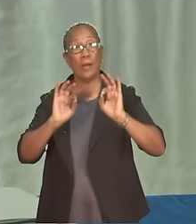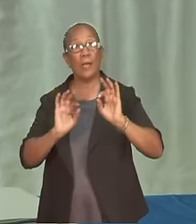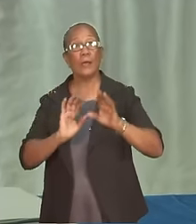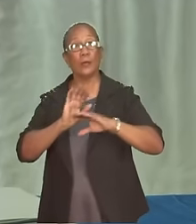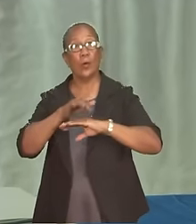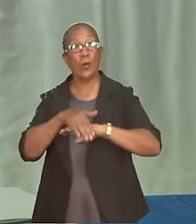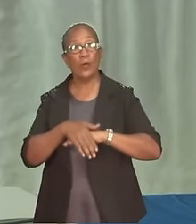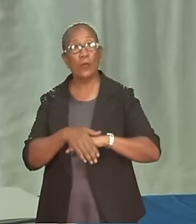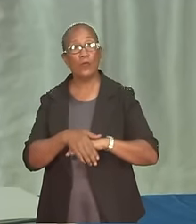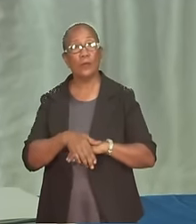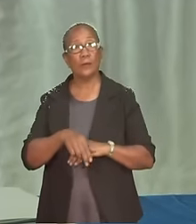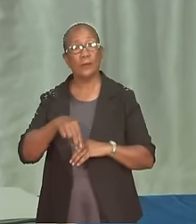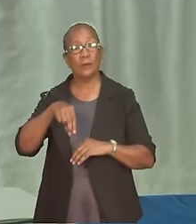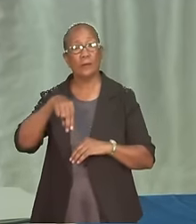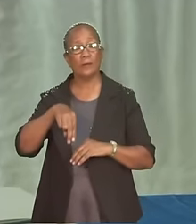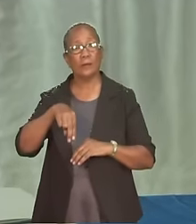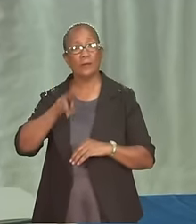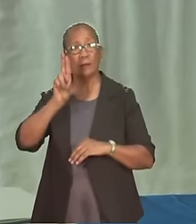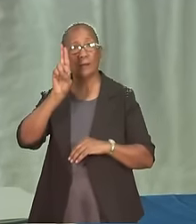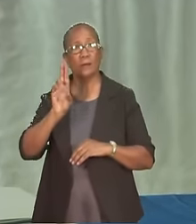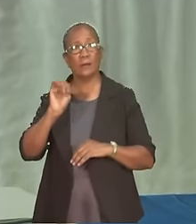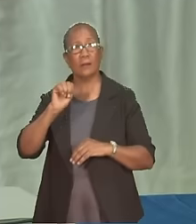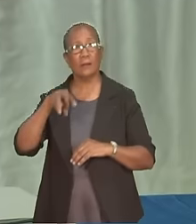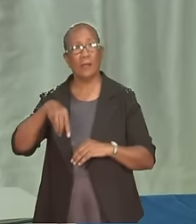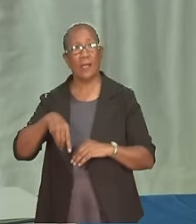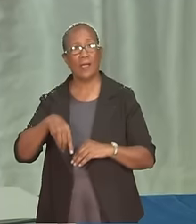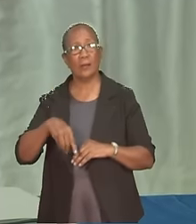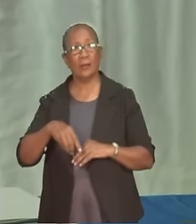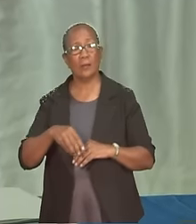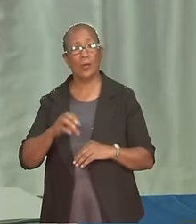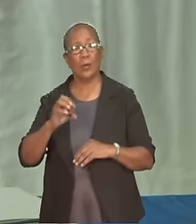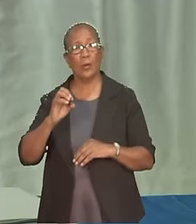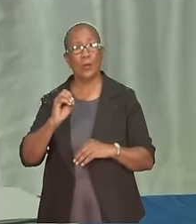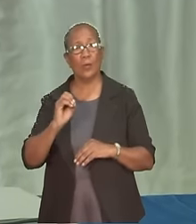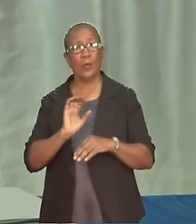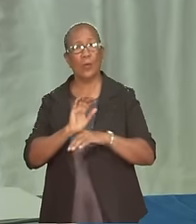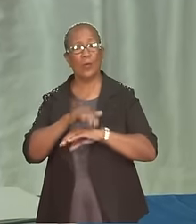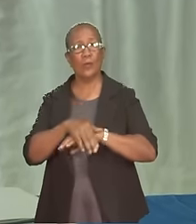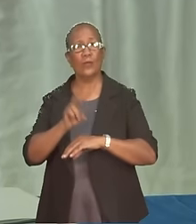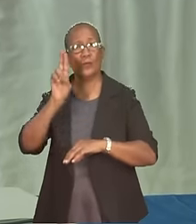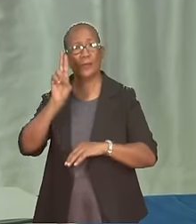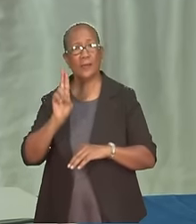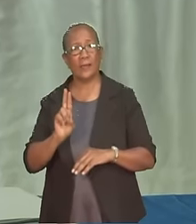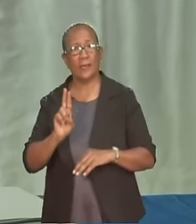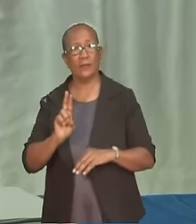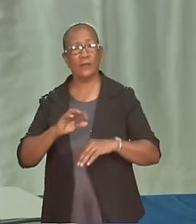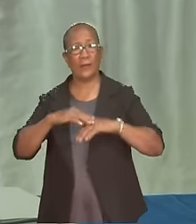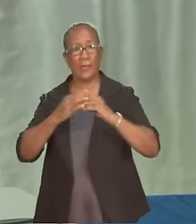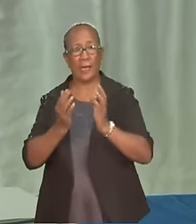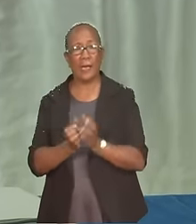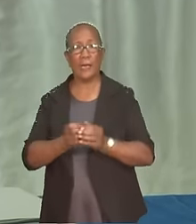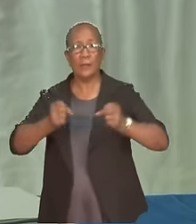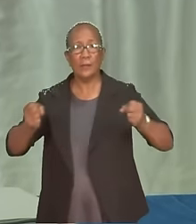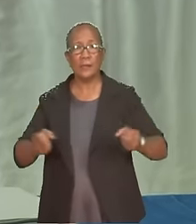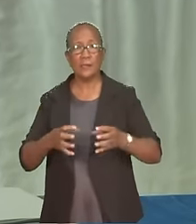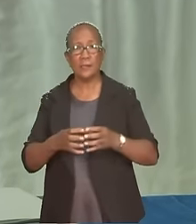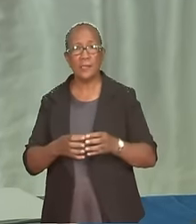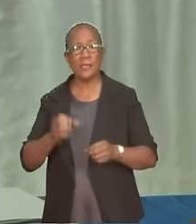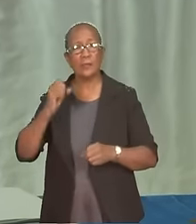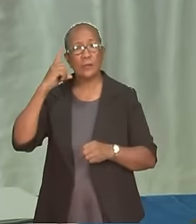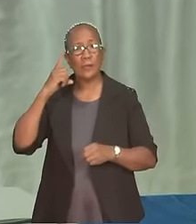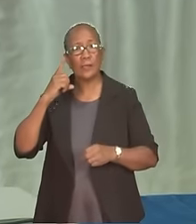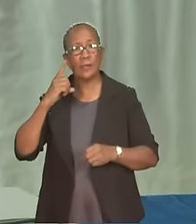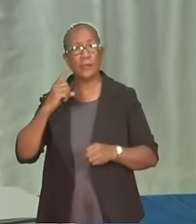hennep. Ook vanuit de presidentiële commissie, waar alle deskundigen zijn van ministeries en externe deskundigen. Nu hebben we